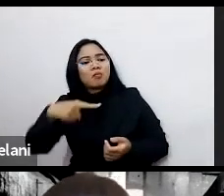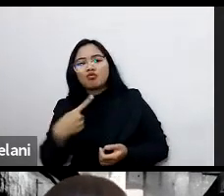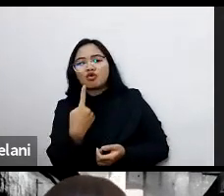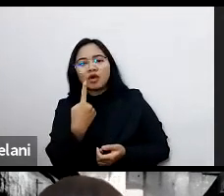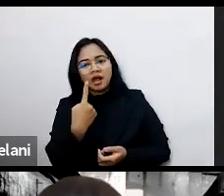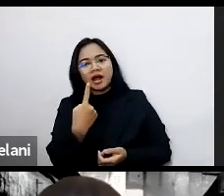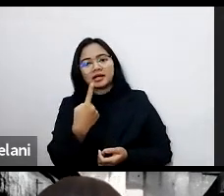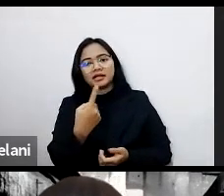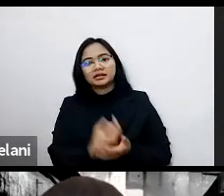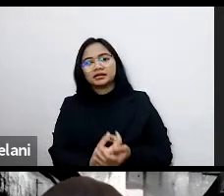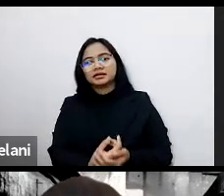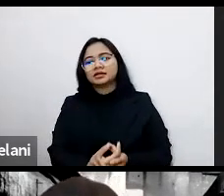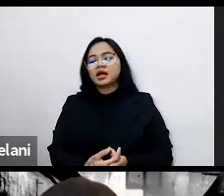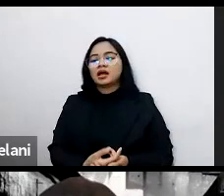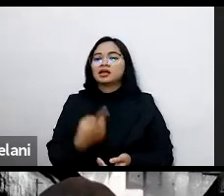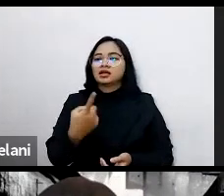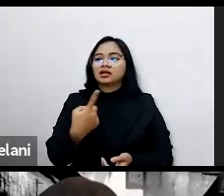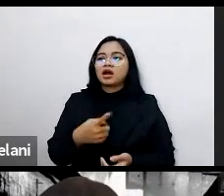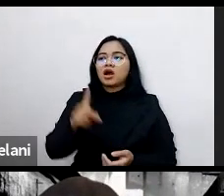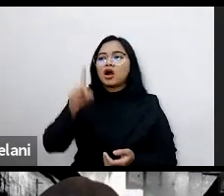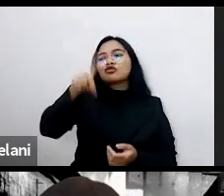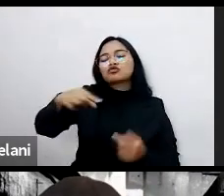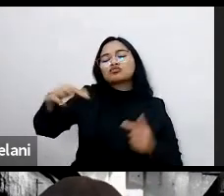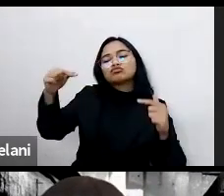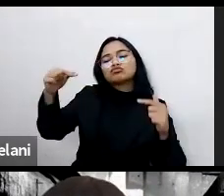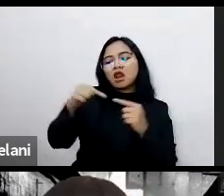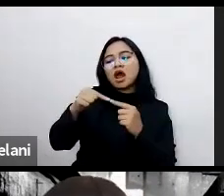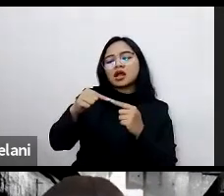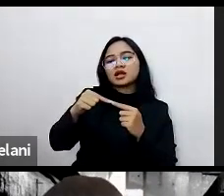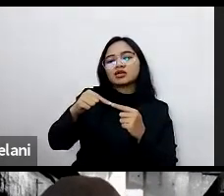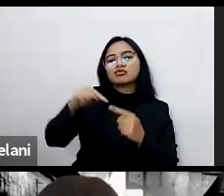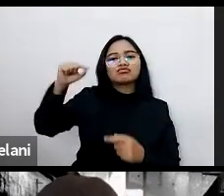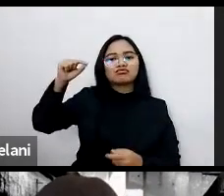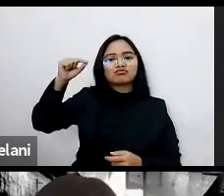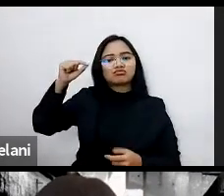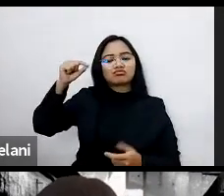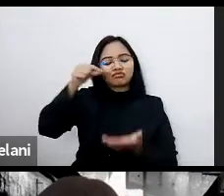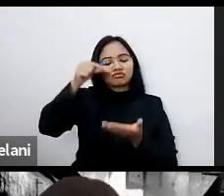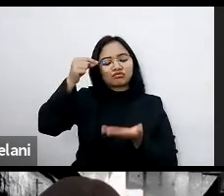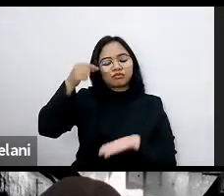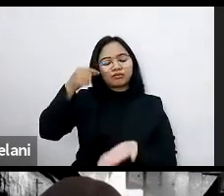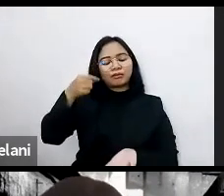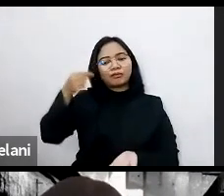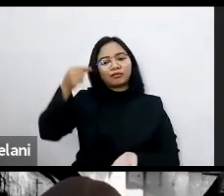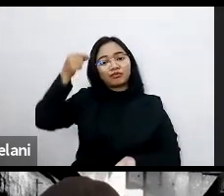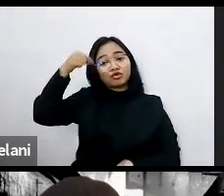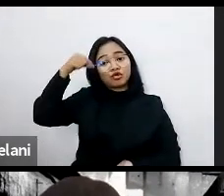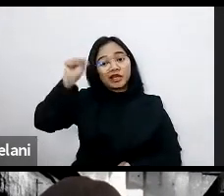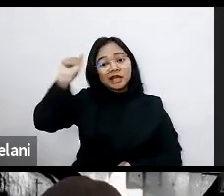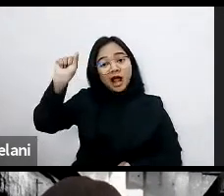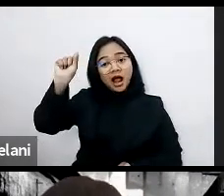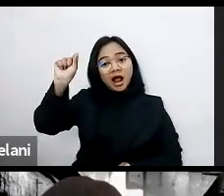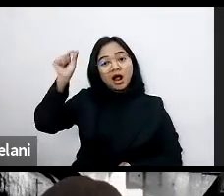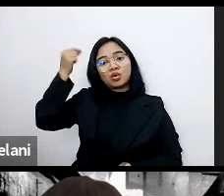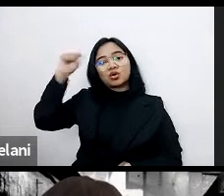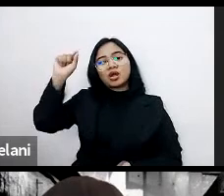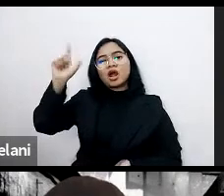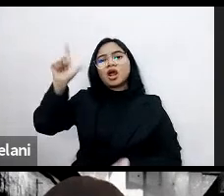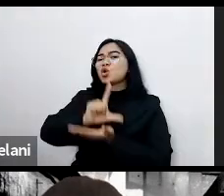terkoneksinya harus mulai kuliah di luar gitu kan karena itu banyak teman-teman saya misalnya saya